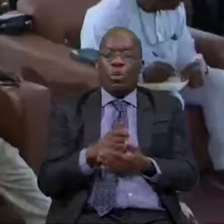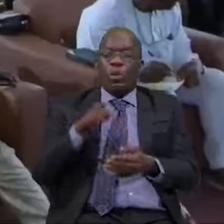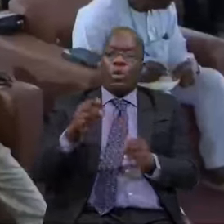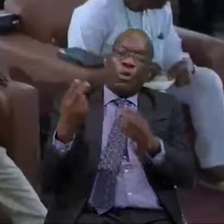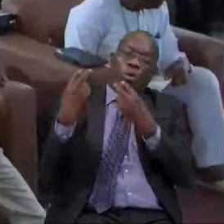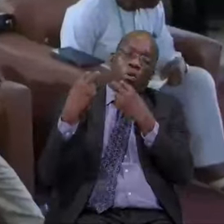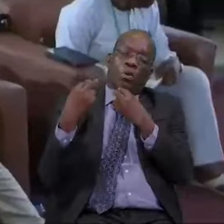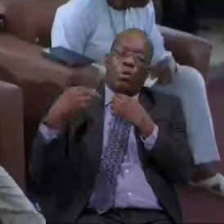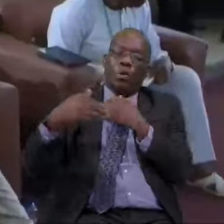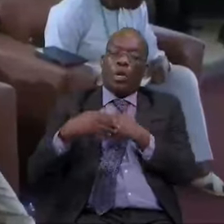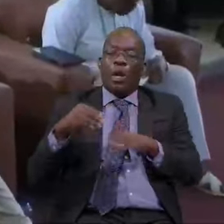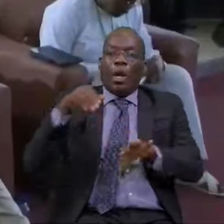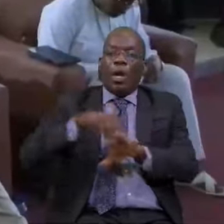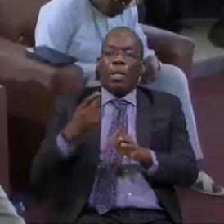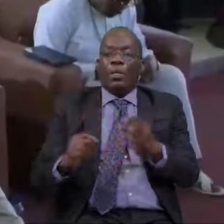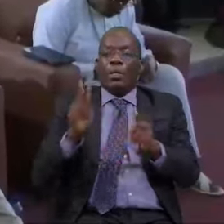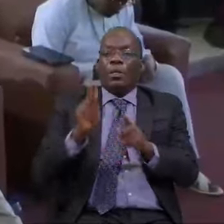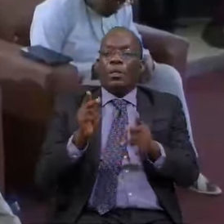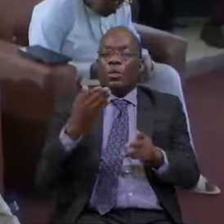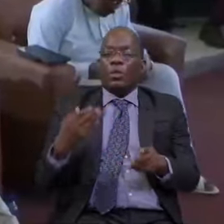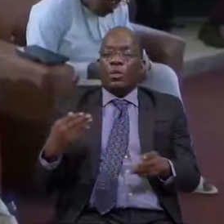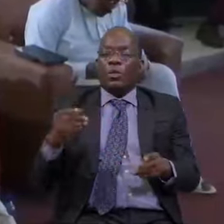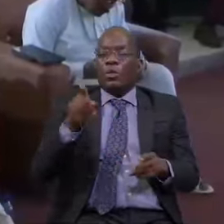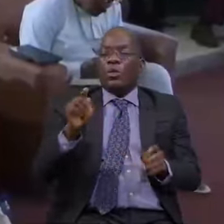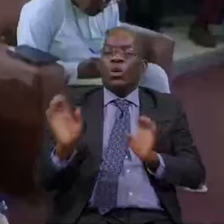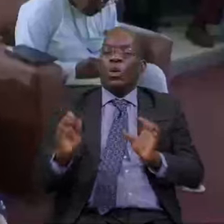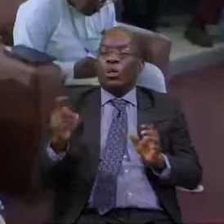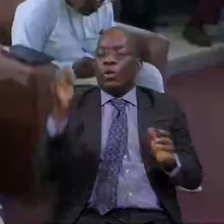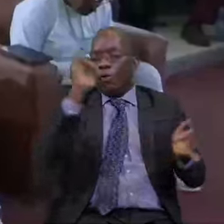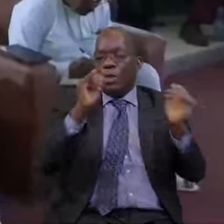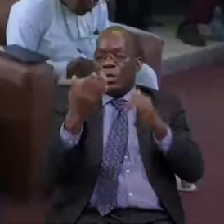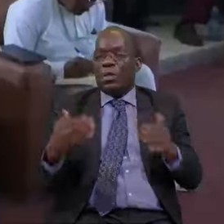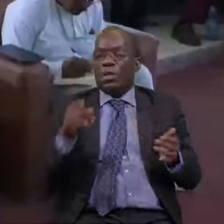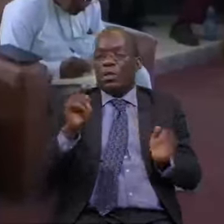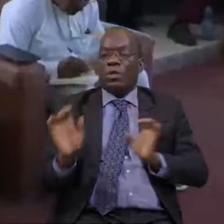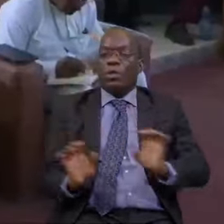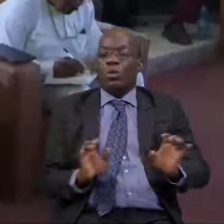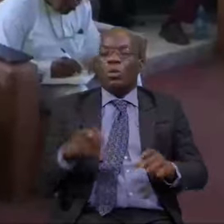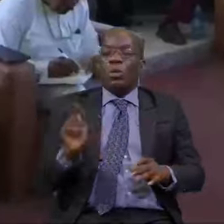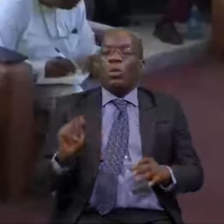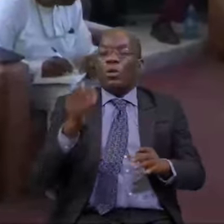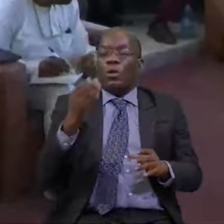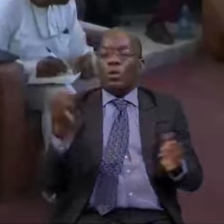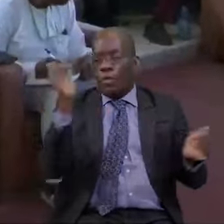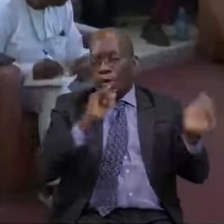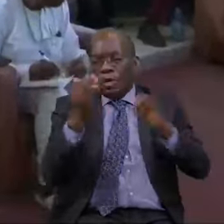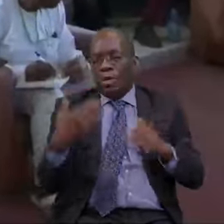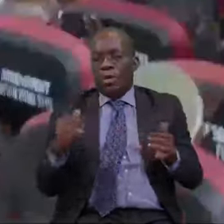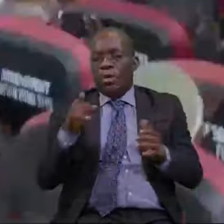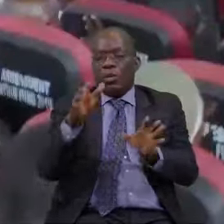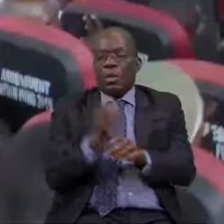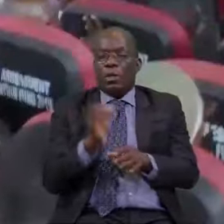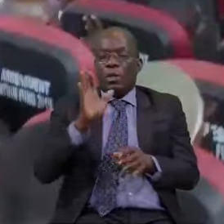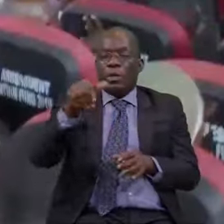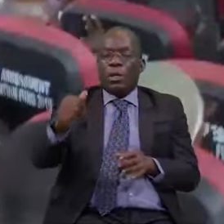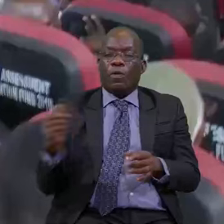Vous regardez aux choses mauvaises, insensées que vous aviez faites et les choses dans lesquelles vous êtes